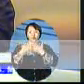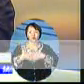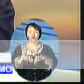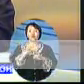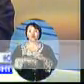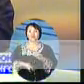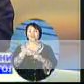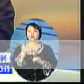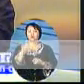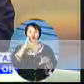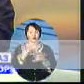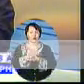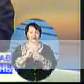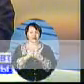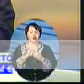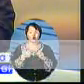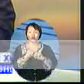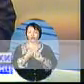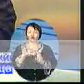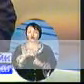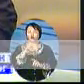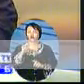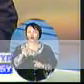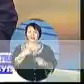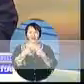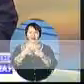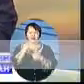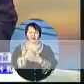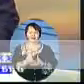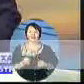болжээ. Холбогдох тогтоолыг өнөөдөр батлан гаргасан байна.